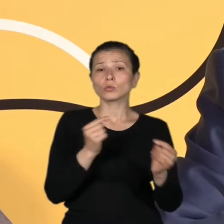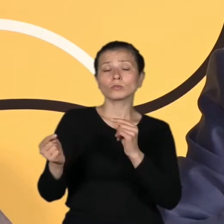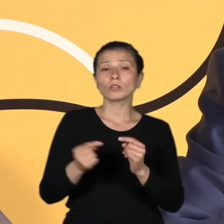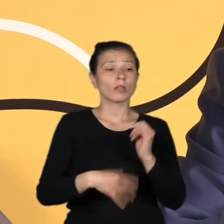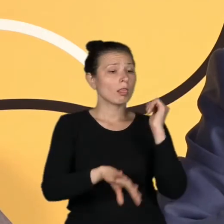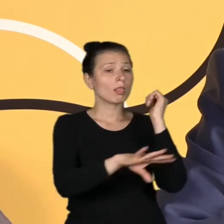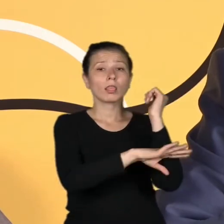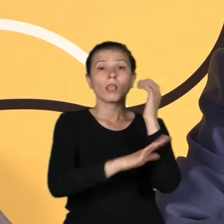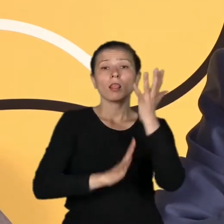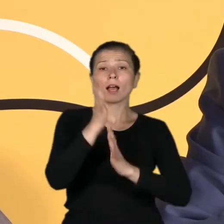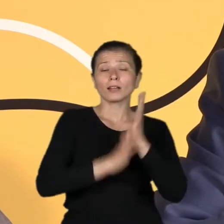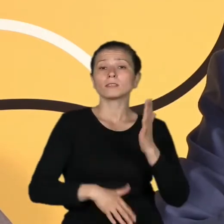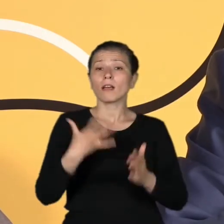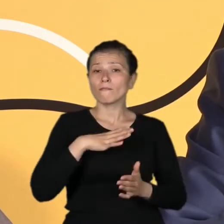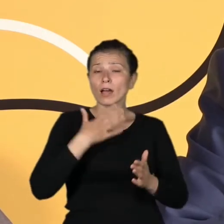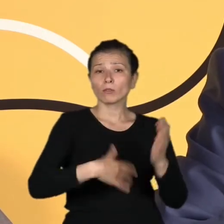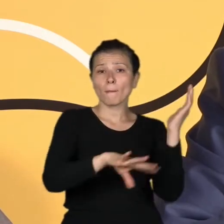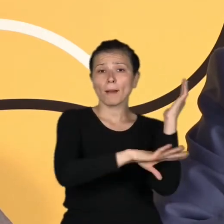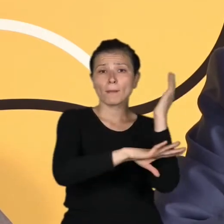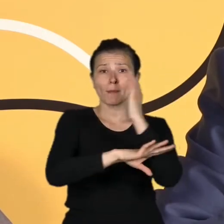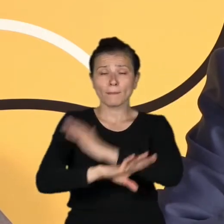żeby postawić w takim miejscu fabrykę.